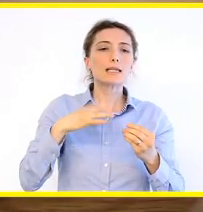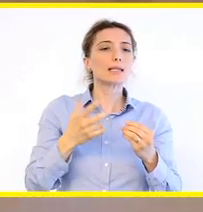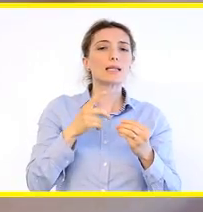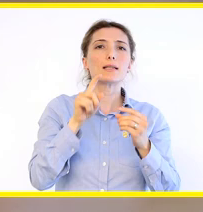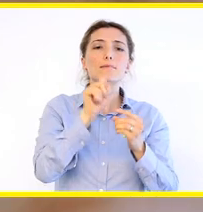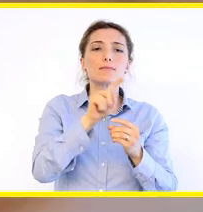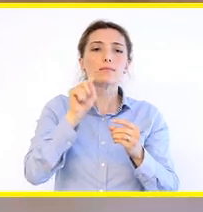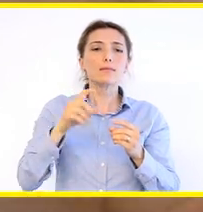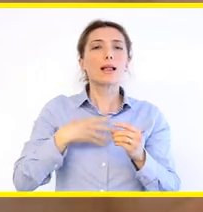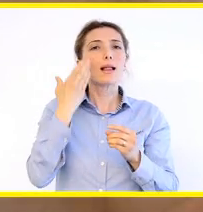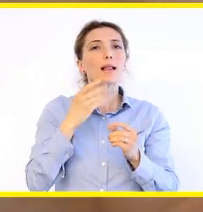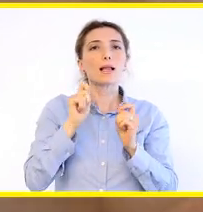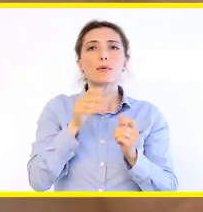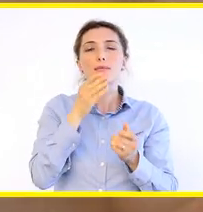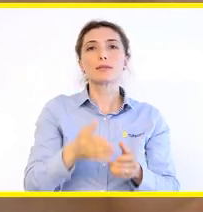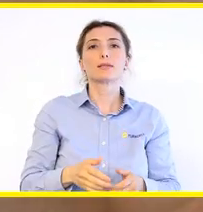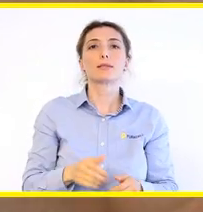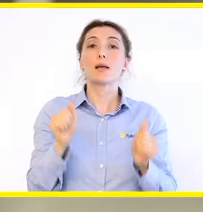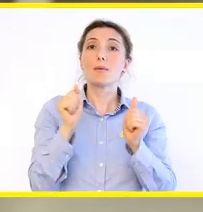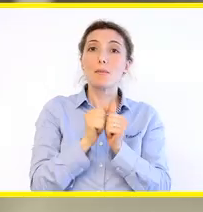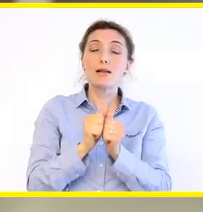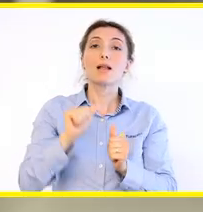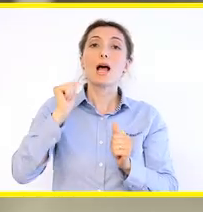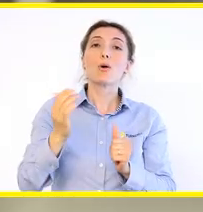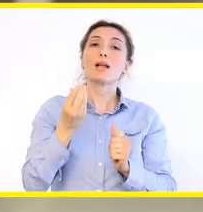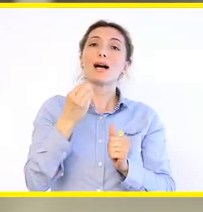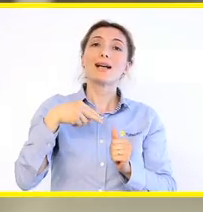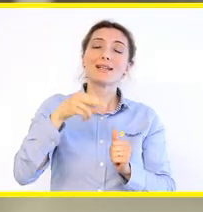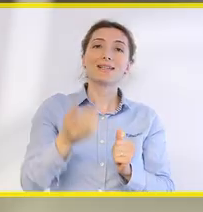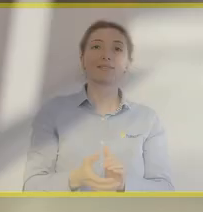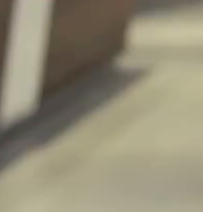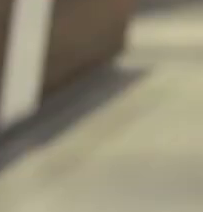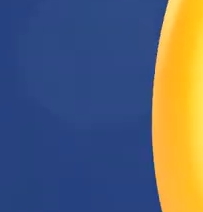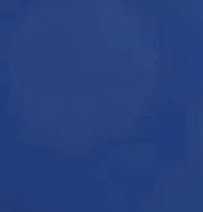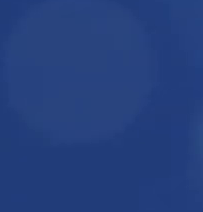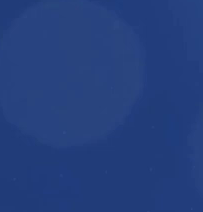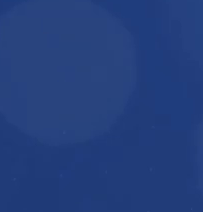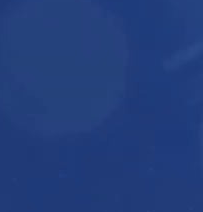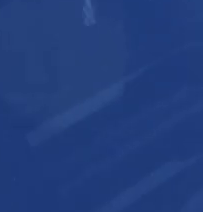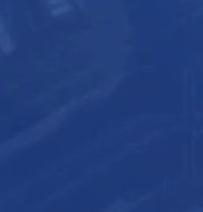logosuna dokunarak uygulamaya erişebilirsiniz. Birlikte her gün daha iyi.